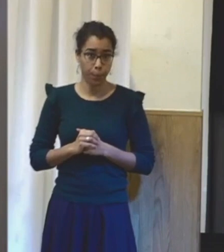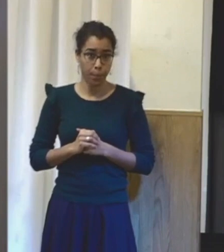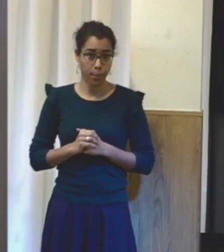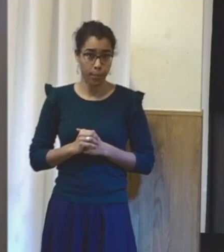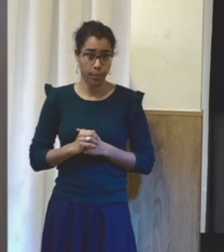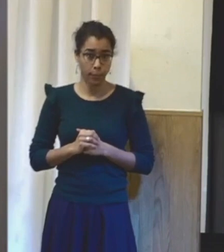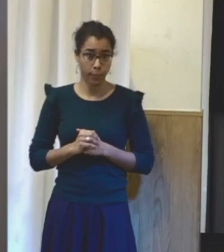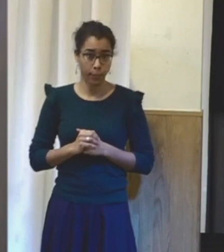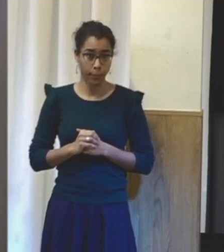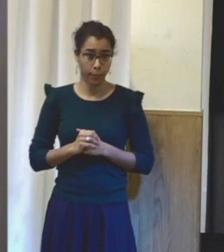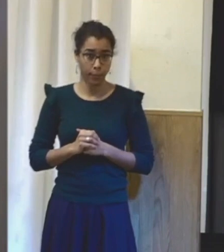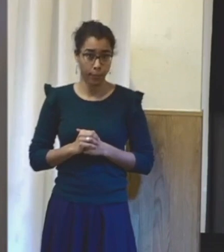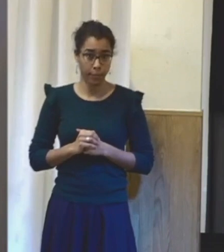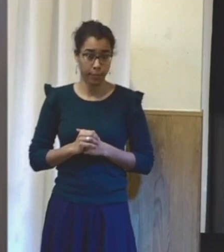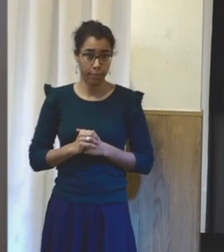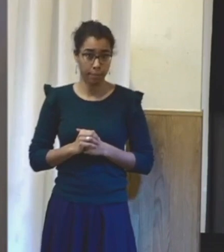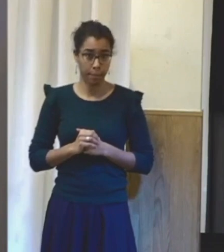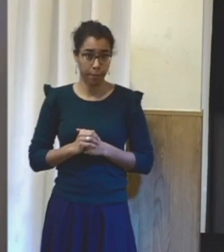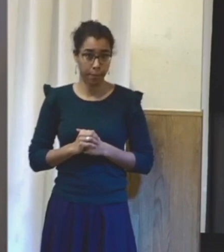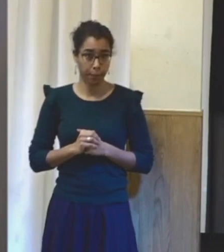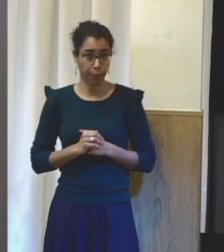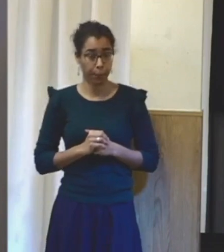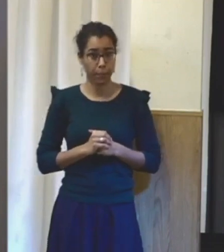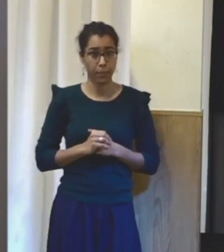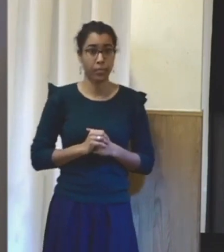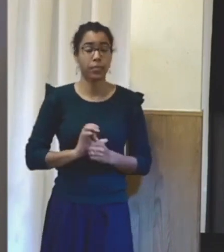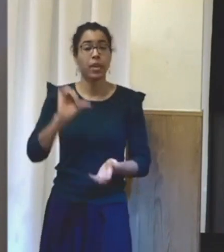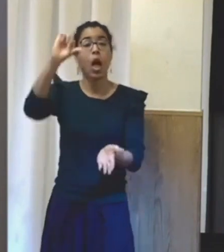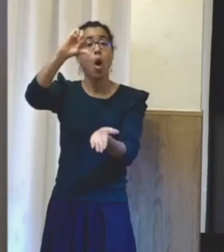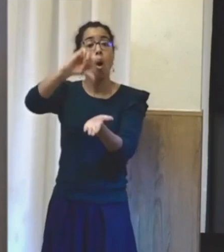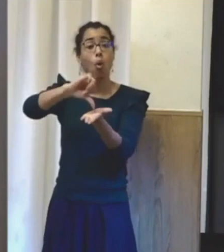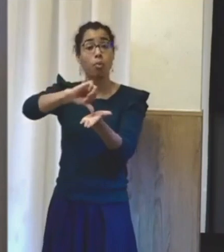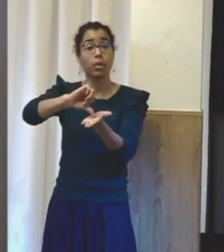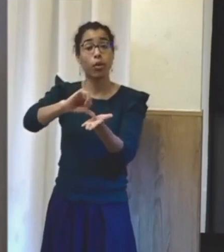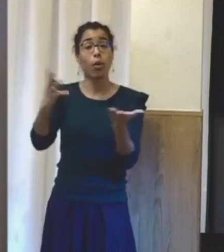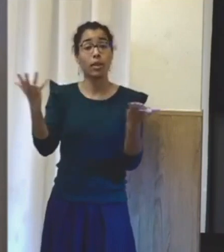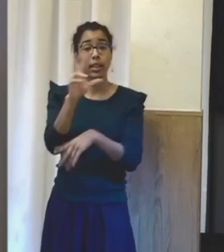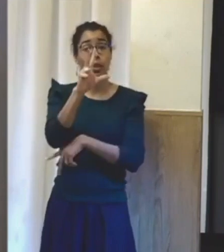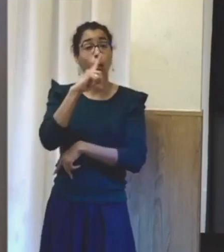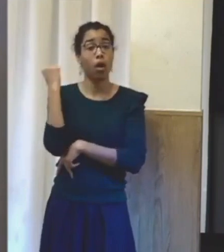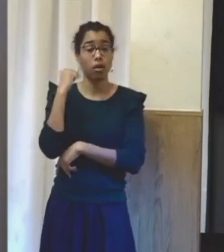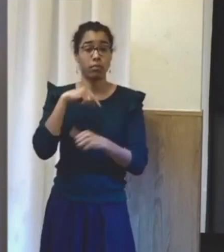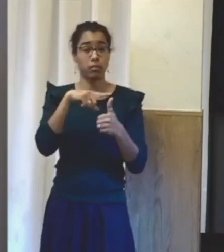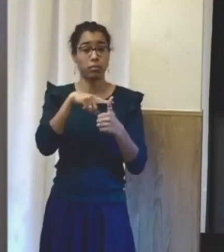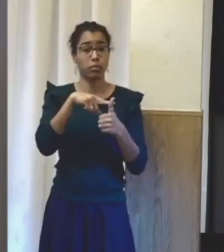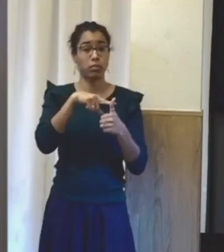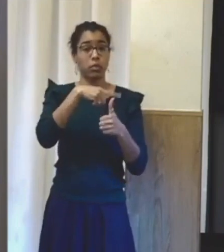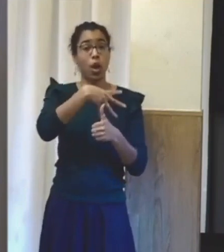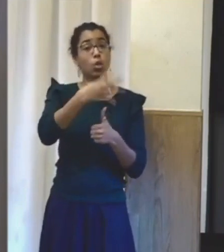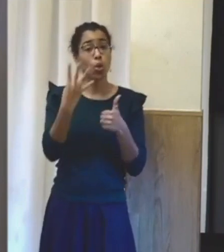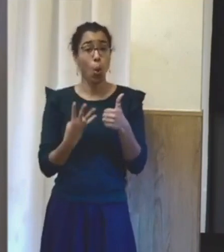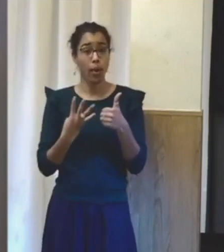je vais lire le verset, hein, « Et qu'il y eut au milieu de lui ces trois hommes, Noé, donc en parlant